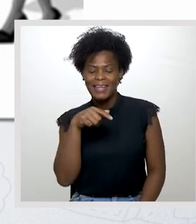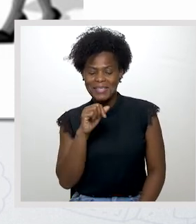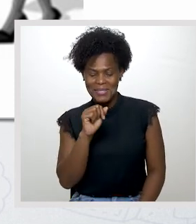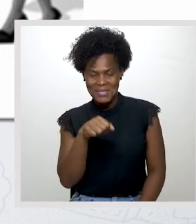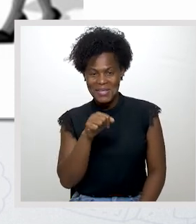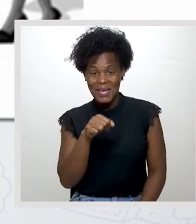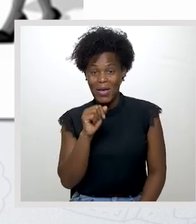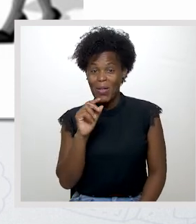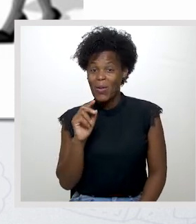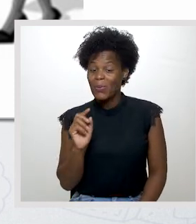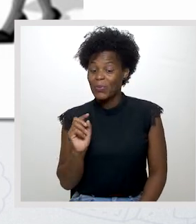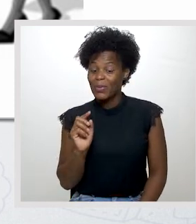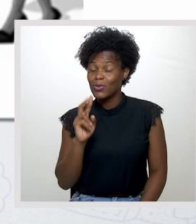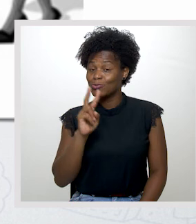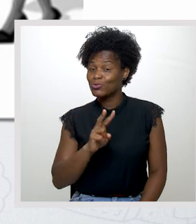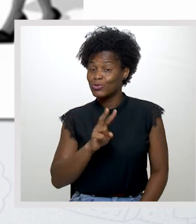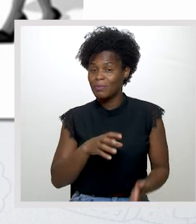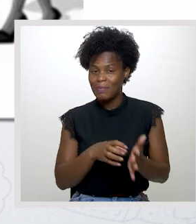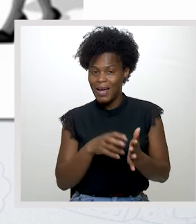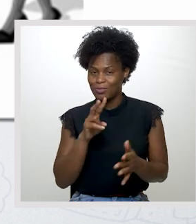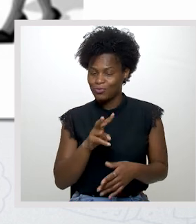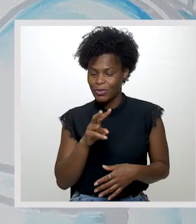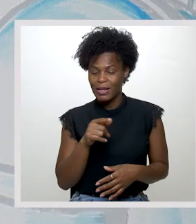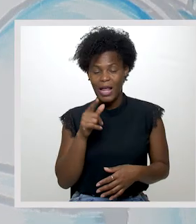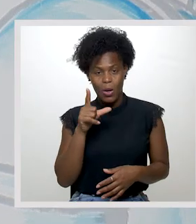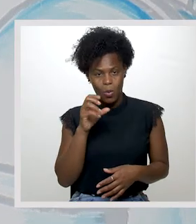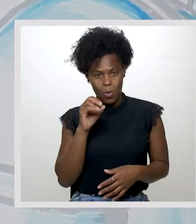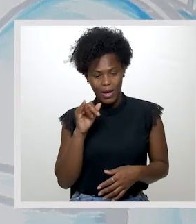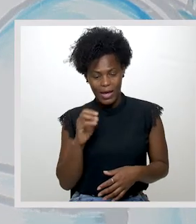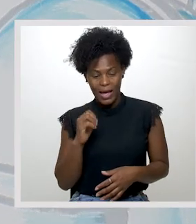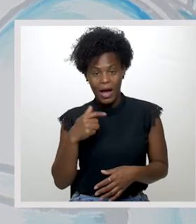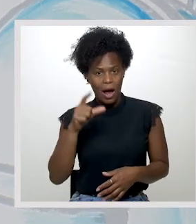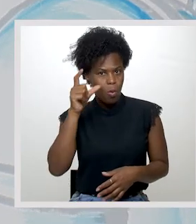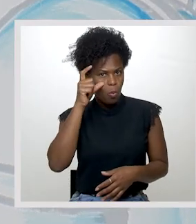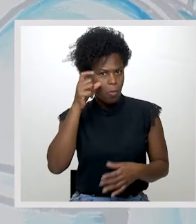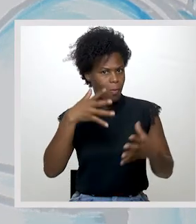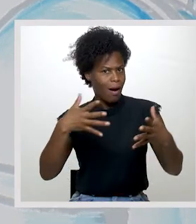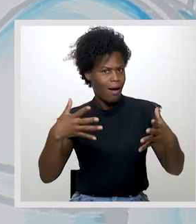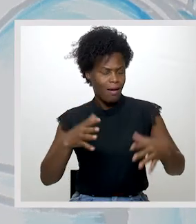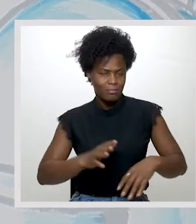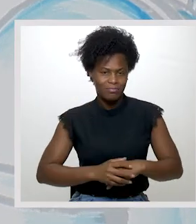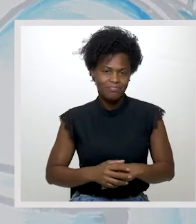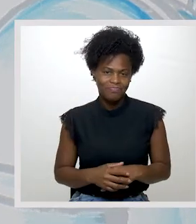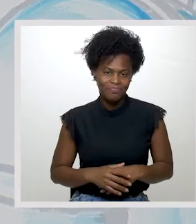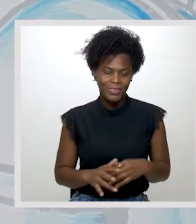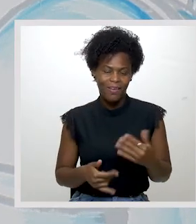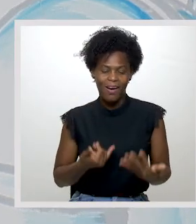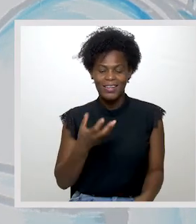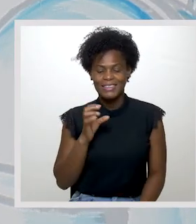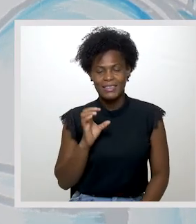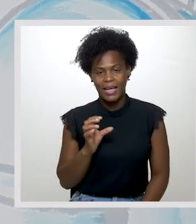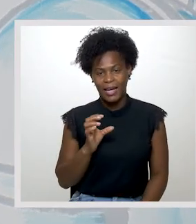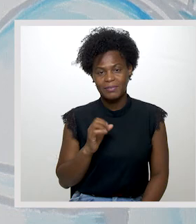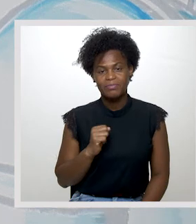Très bien, c'est la deuxième image. Vous voyez, Louis a de grandes lunettes. Et le